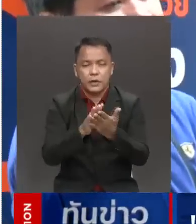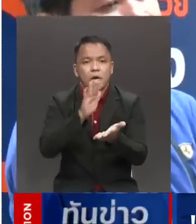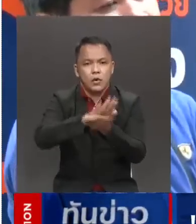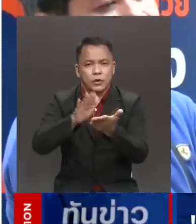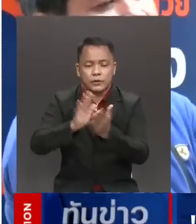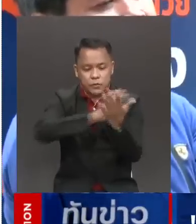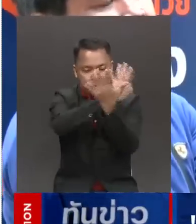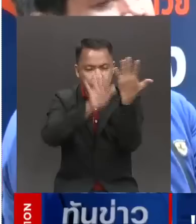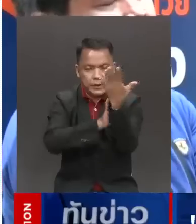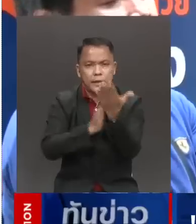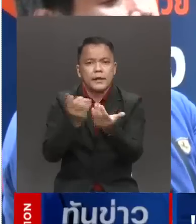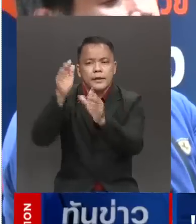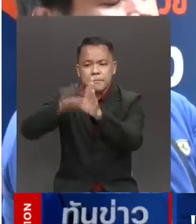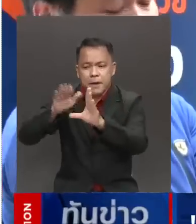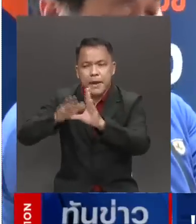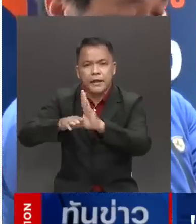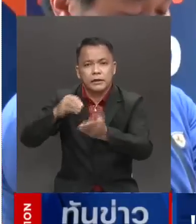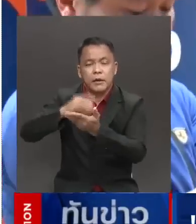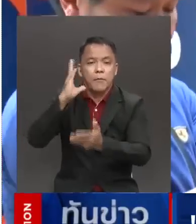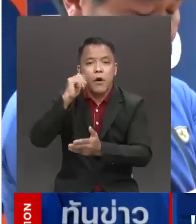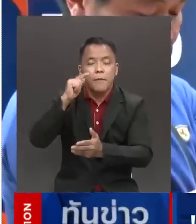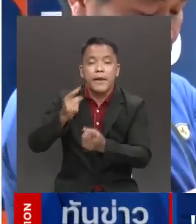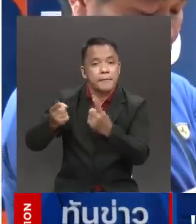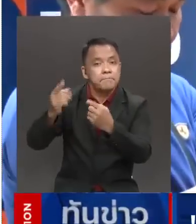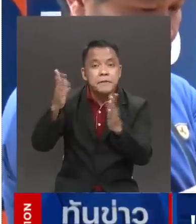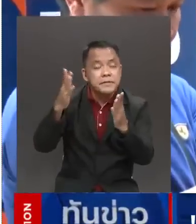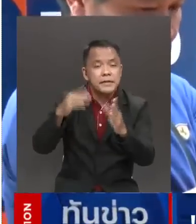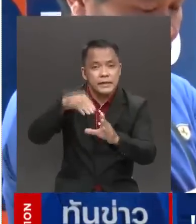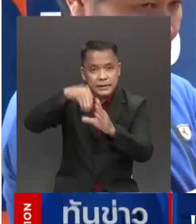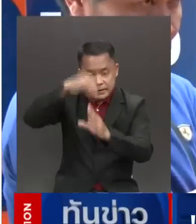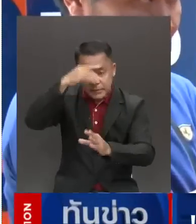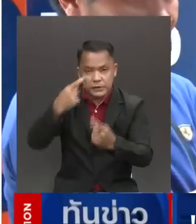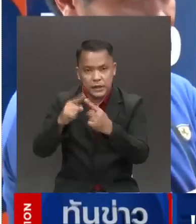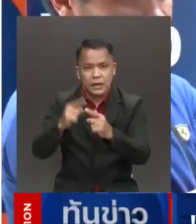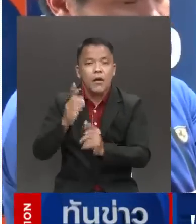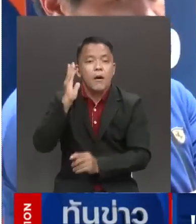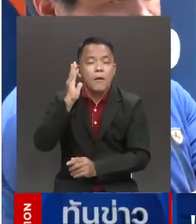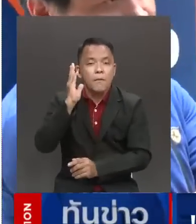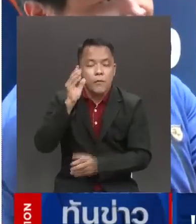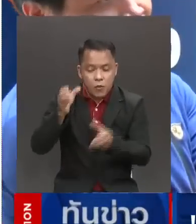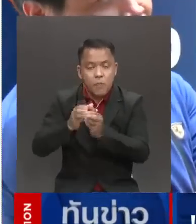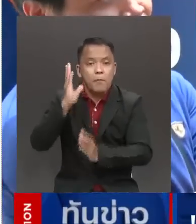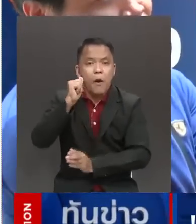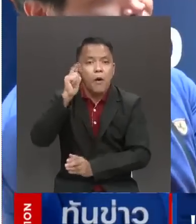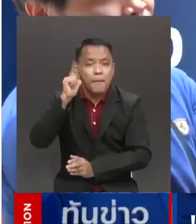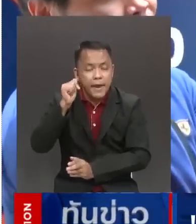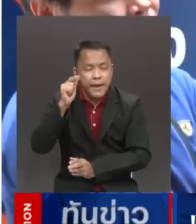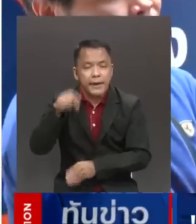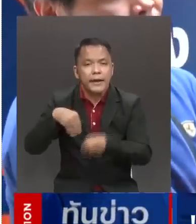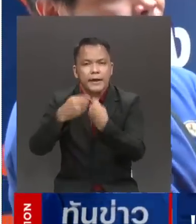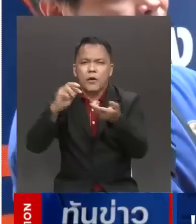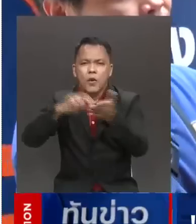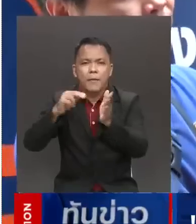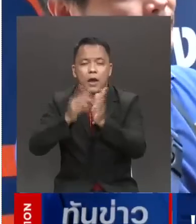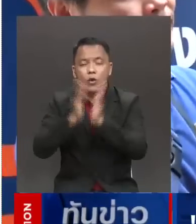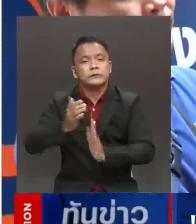ทั่วประเทศมีการรับเด็กที่ไม่สามารถติดตามพ่อแม่ไม่ได้เข้าเรียนโดยมีผู้ปกครองซึ่งผู้ปกครองเนี่ยก็จะหมายถึง